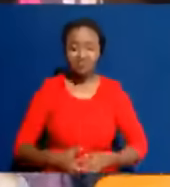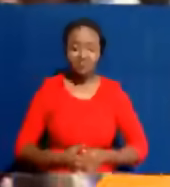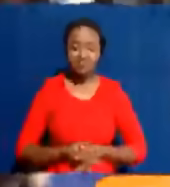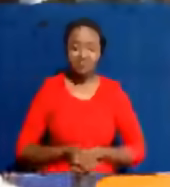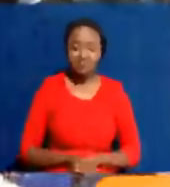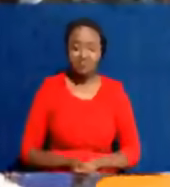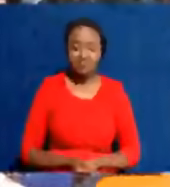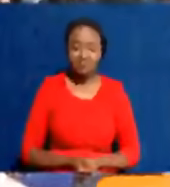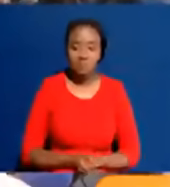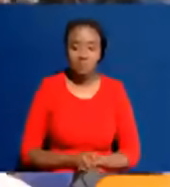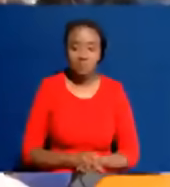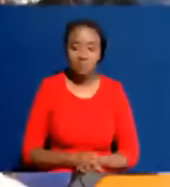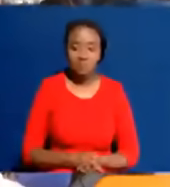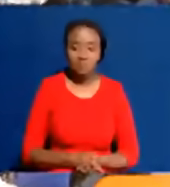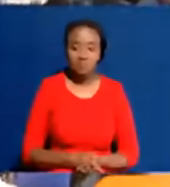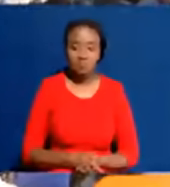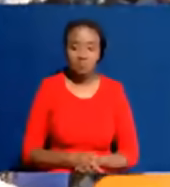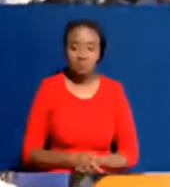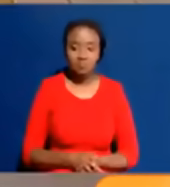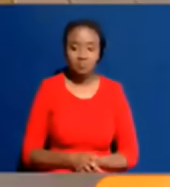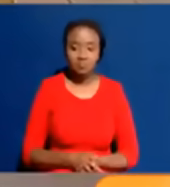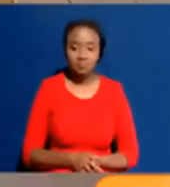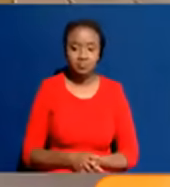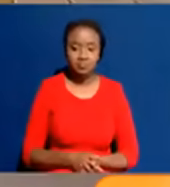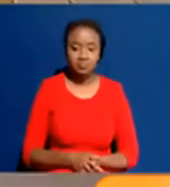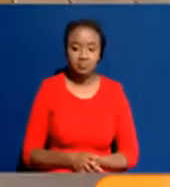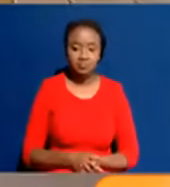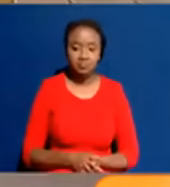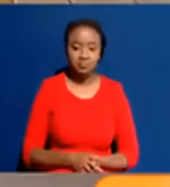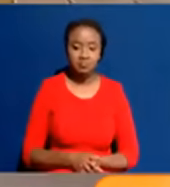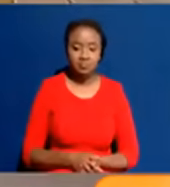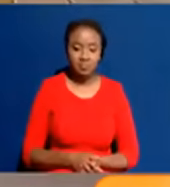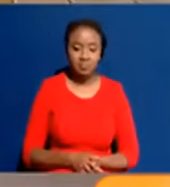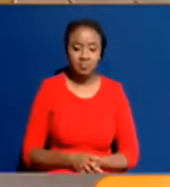Nairobi. Pia mambo ya All right, Kituks, thanks so much for that.